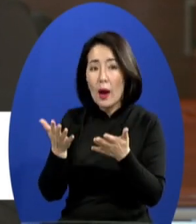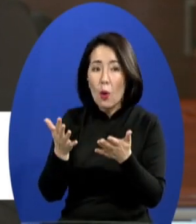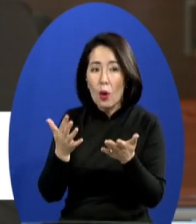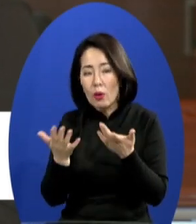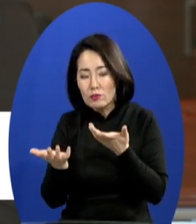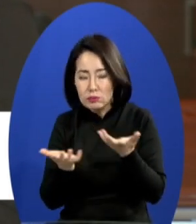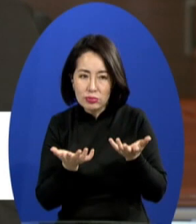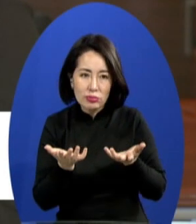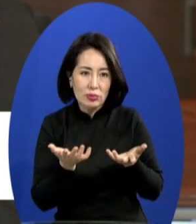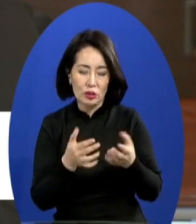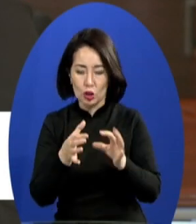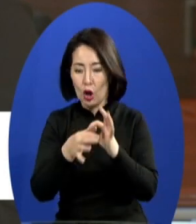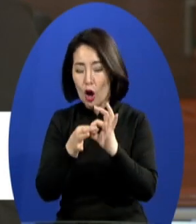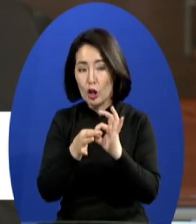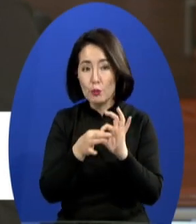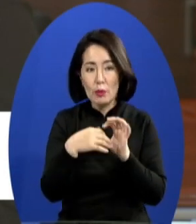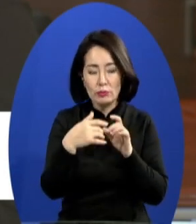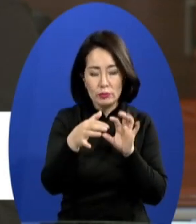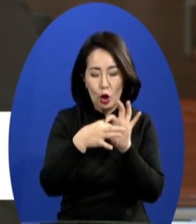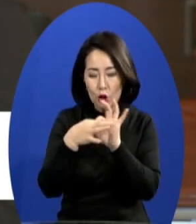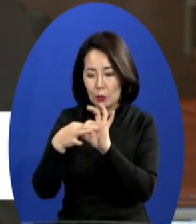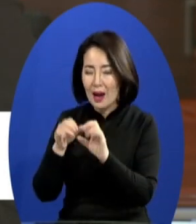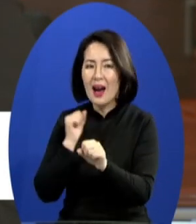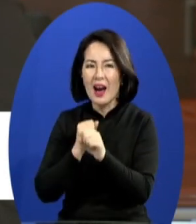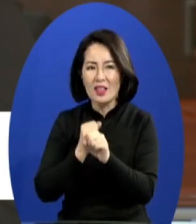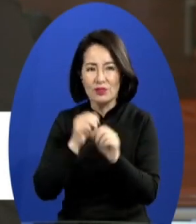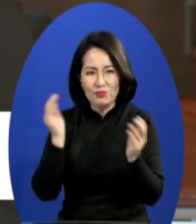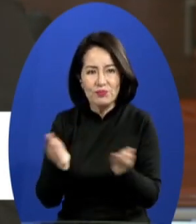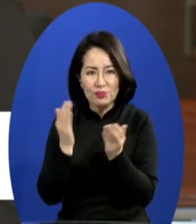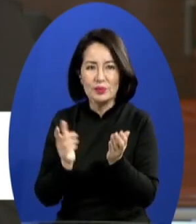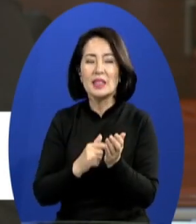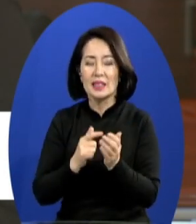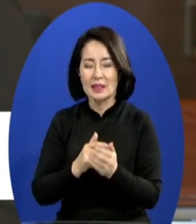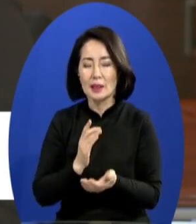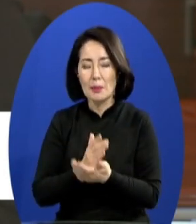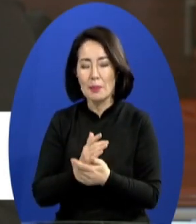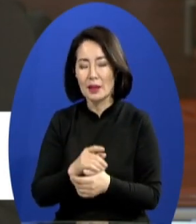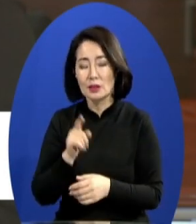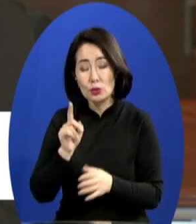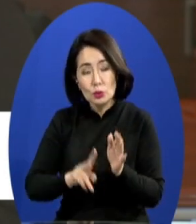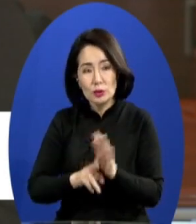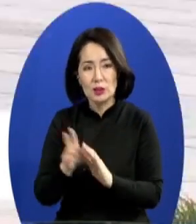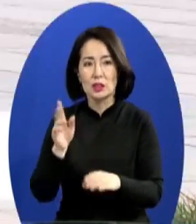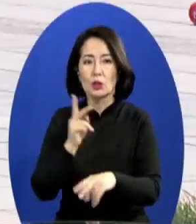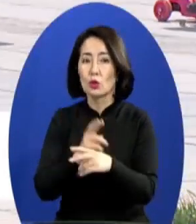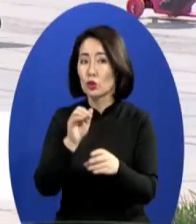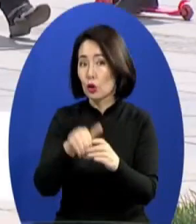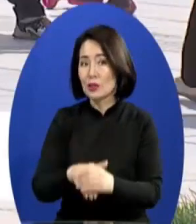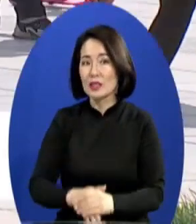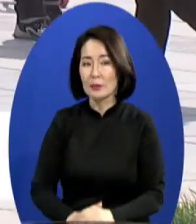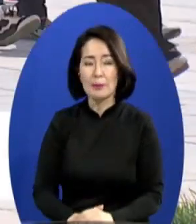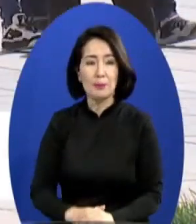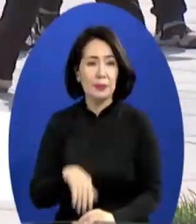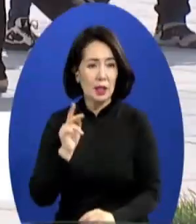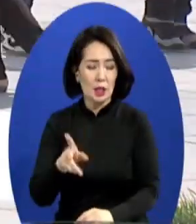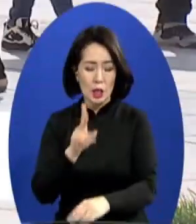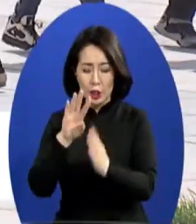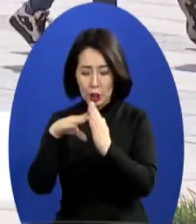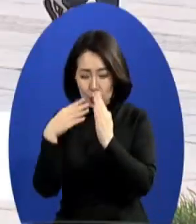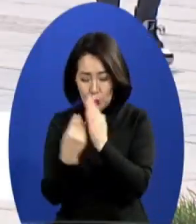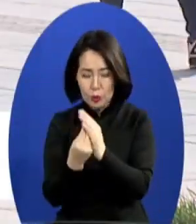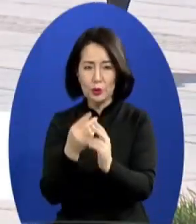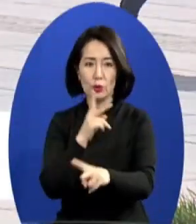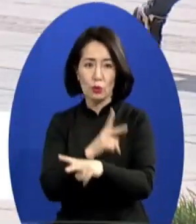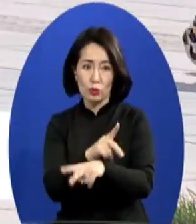вэ гэдэг байдлаар ингээд бас холбогдож зайлшгүй ажиллах шаардлагатай байна гэдэг үтнэс бас оруулж өгч байгаа. Гэр бүлийн хуулийн шинжилсэн